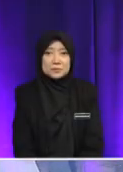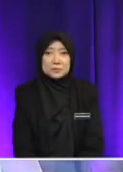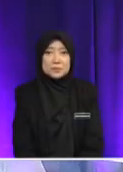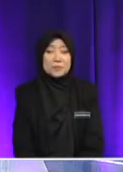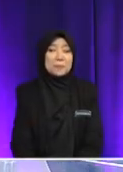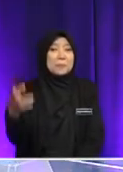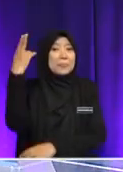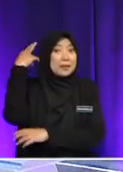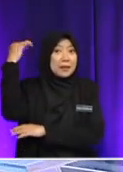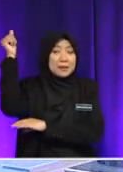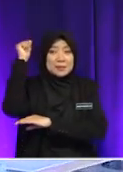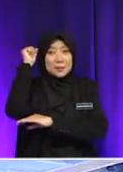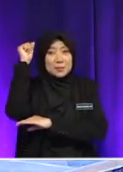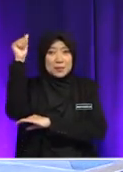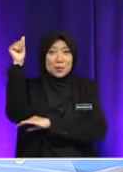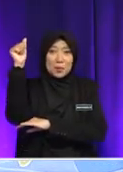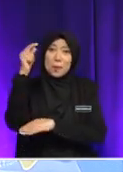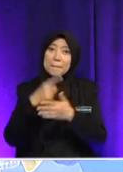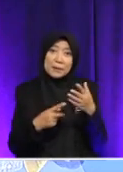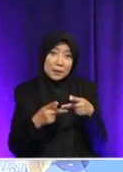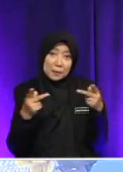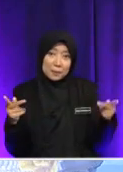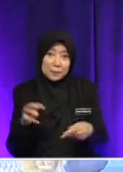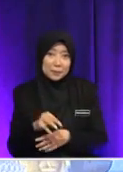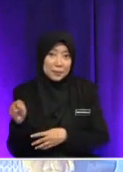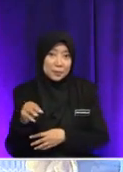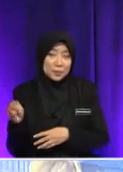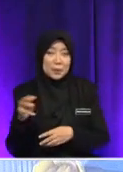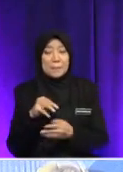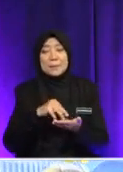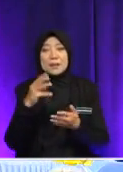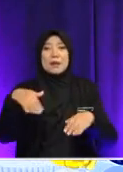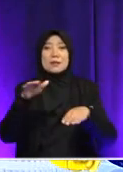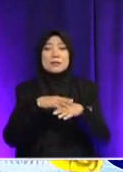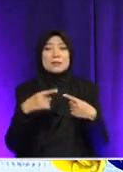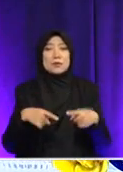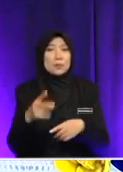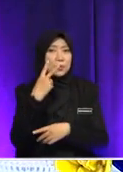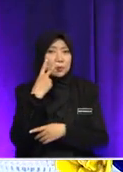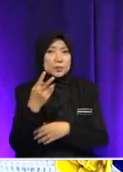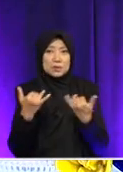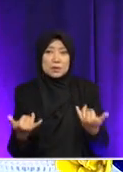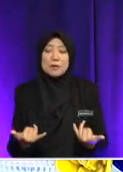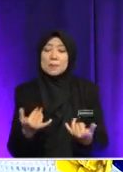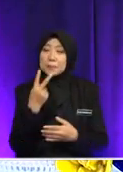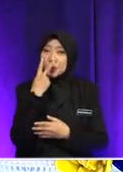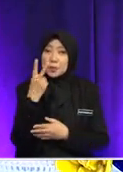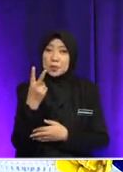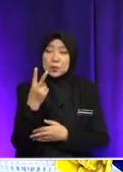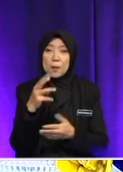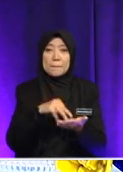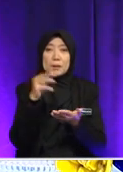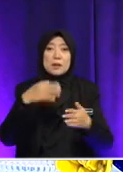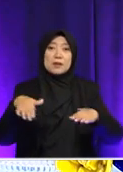Hai assalamualaikum apa kabar murid-murid Menengah Atas yang sudah menonton sekarang anda sedang menonton slot